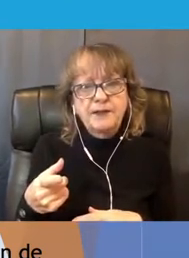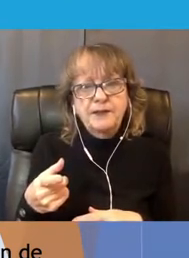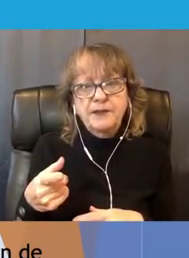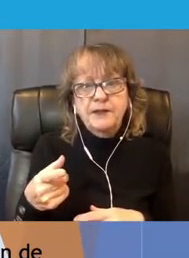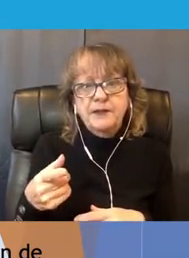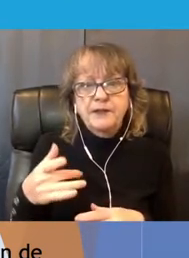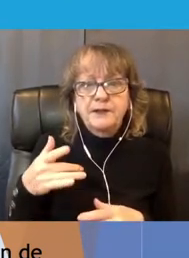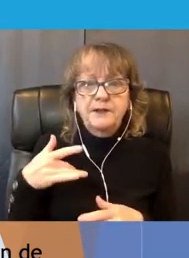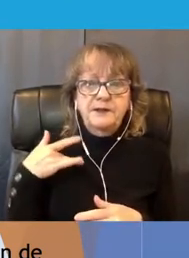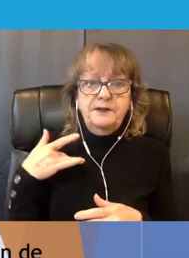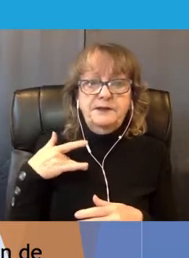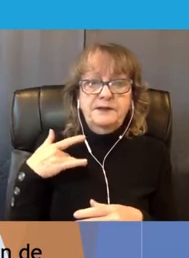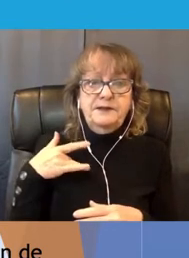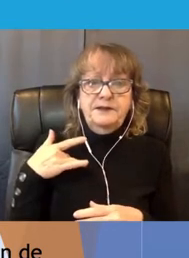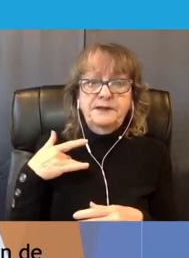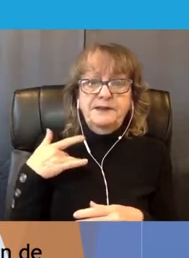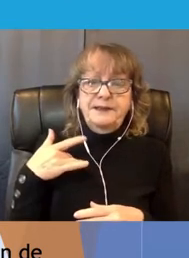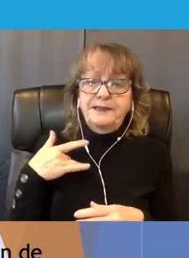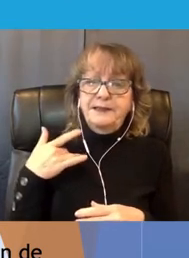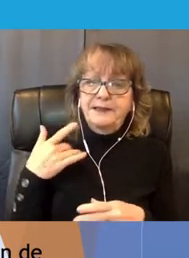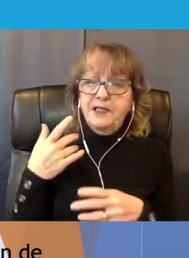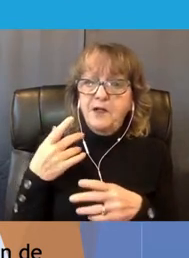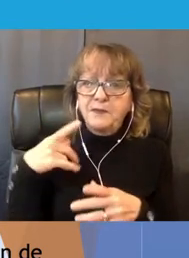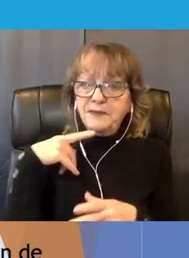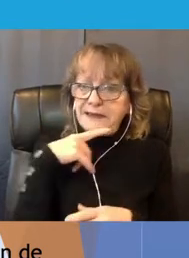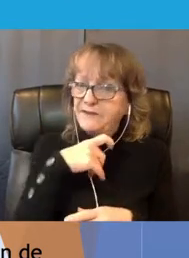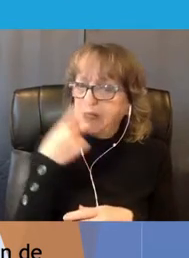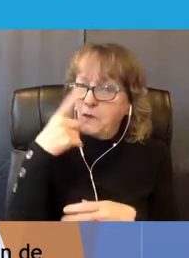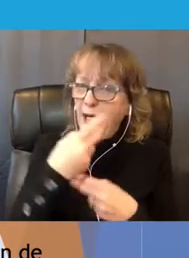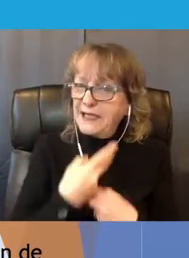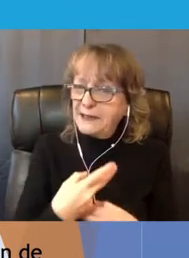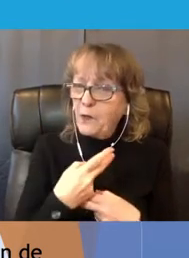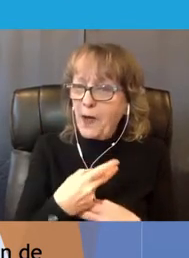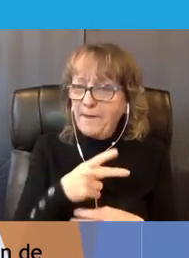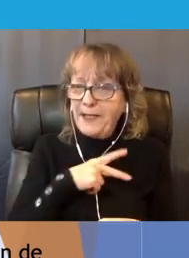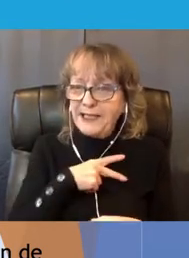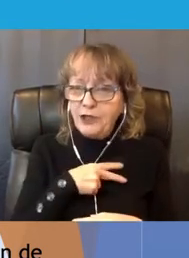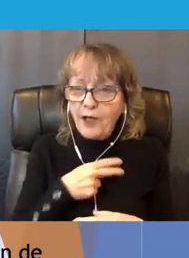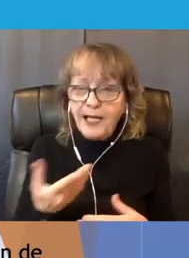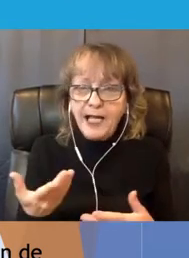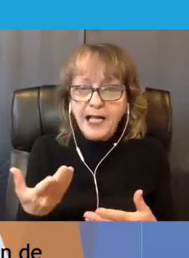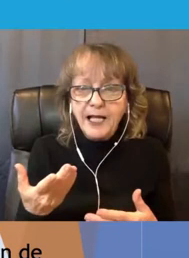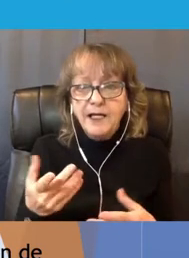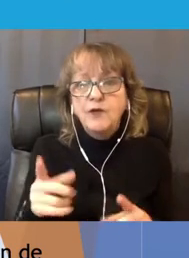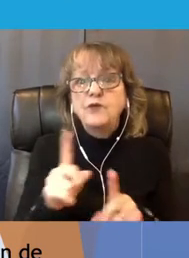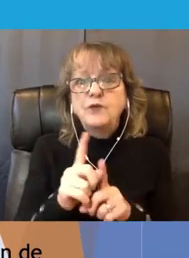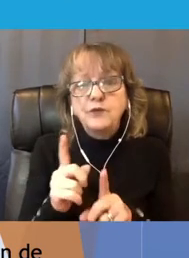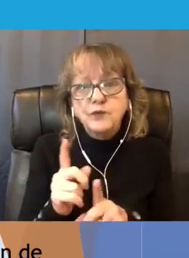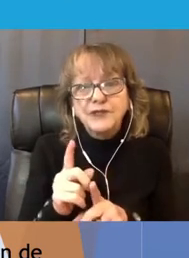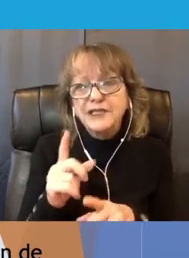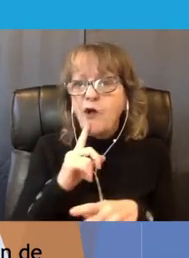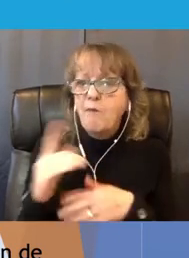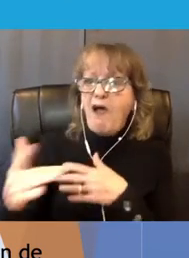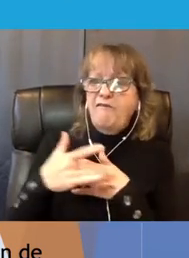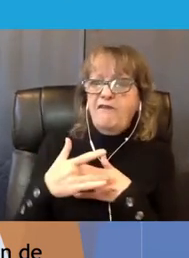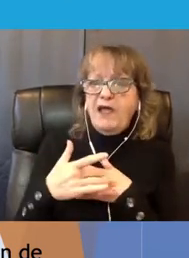de dépendance pour leurs soins personnels et en même temps en relation affective